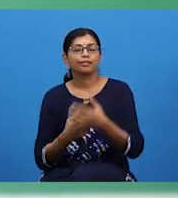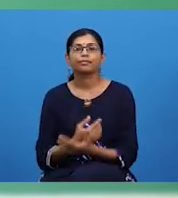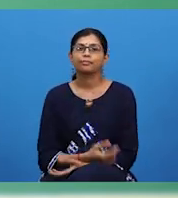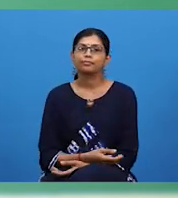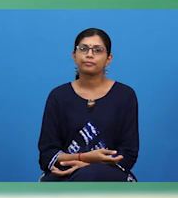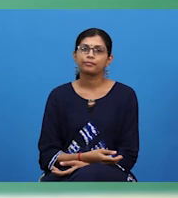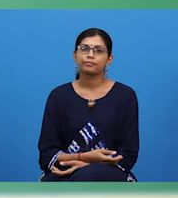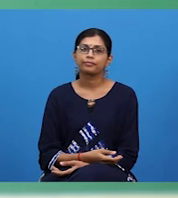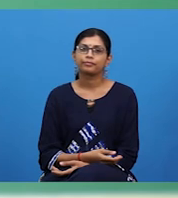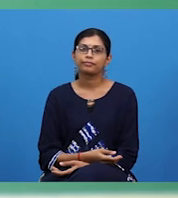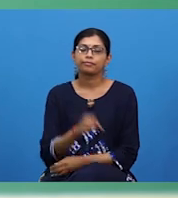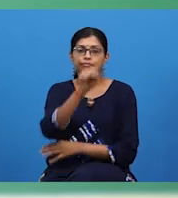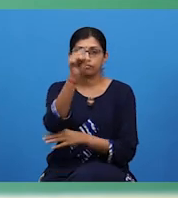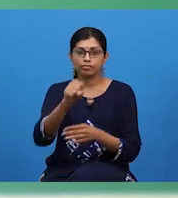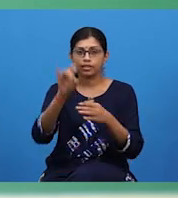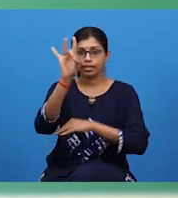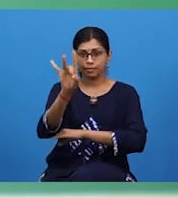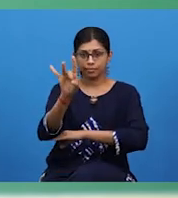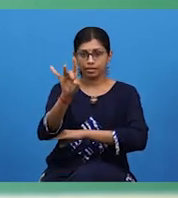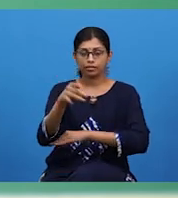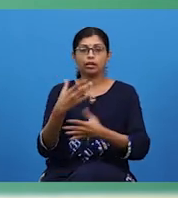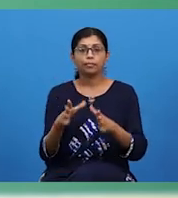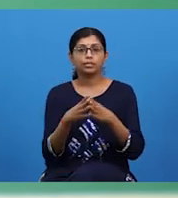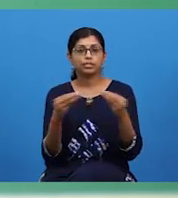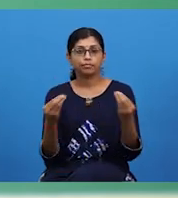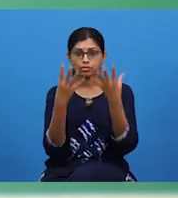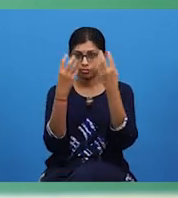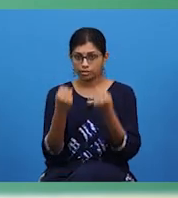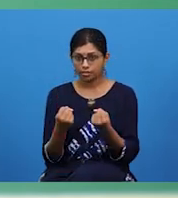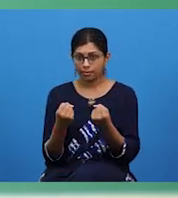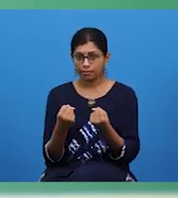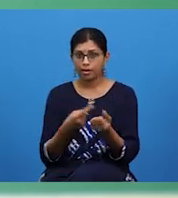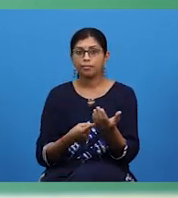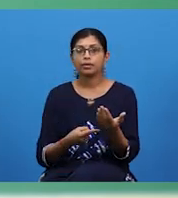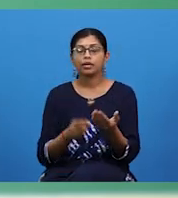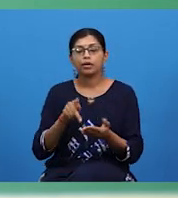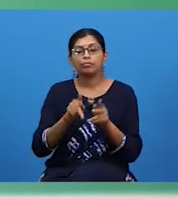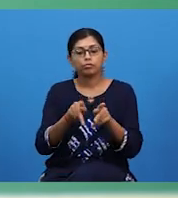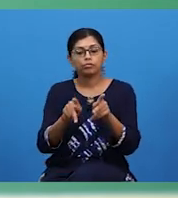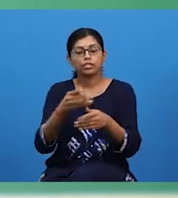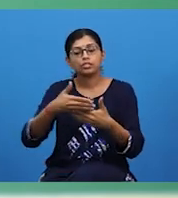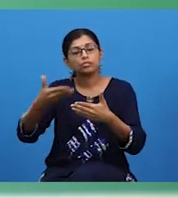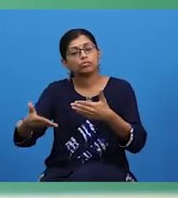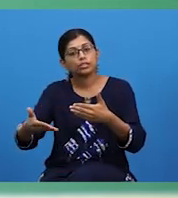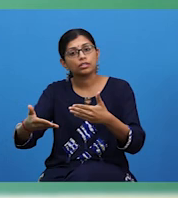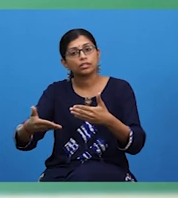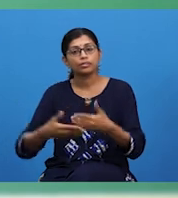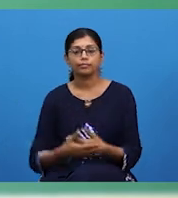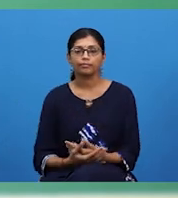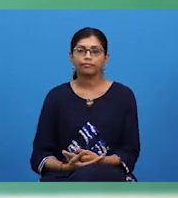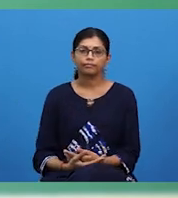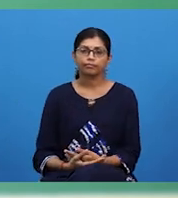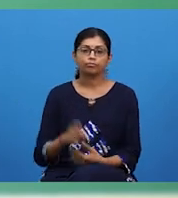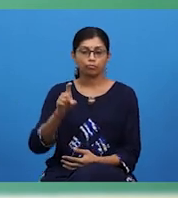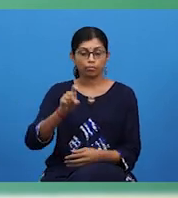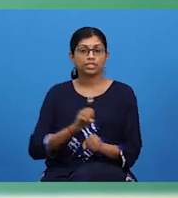Soalan seterusnya, selepas penyiapan makanan tercerna, apakah proses yang seterusnya?